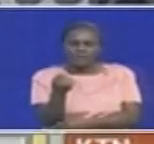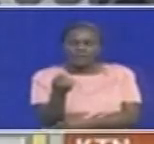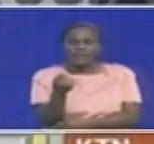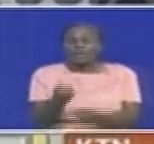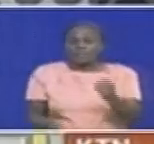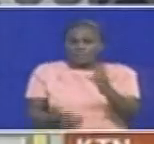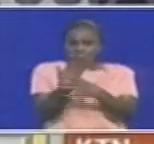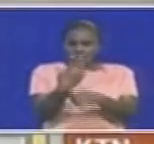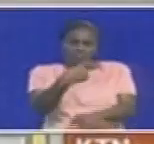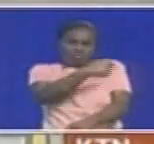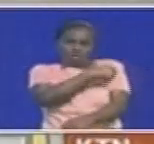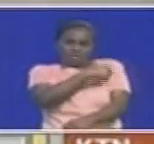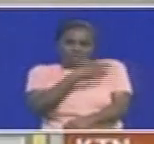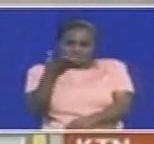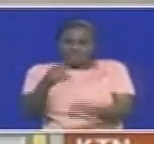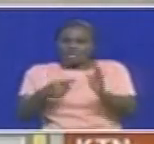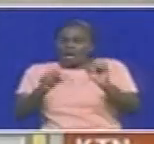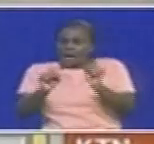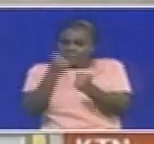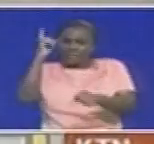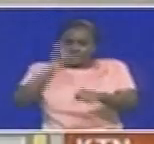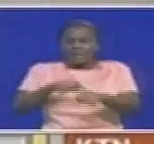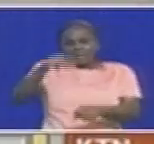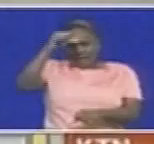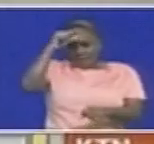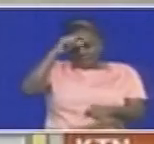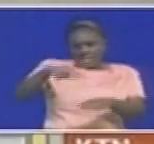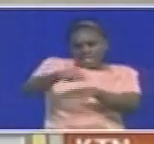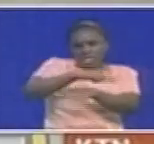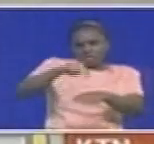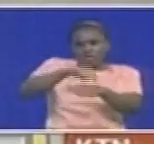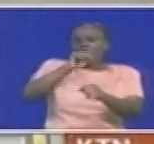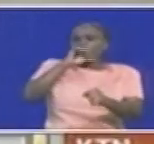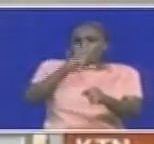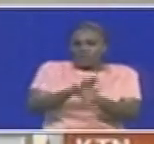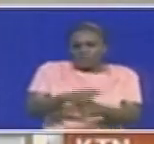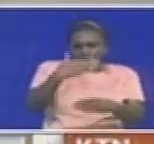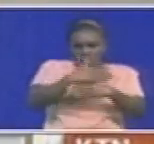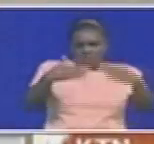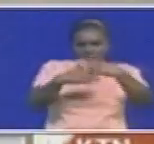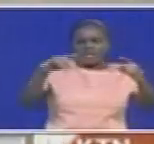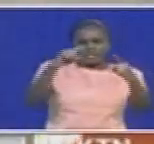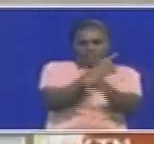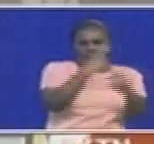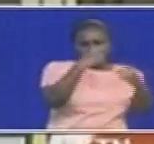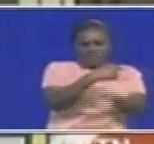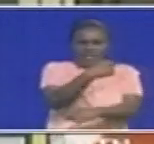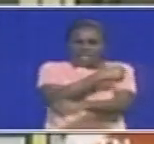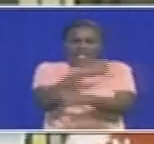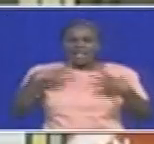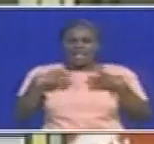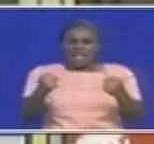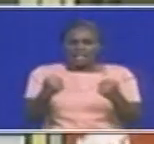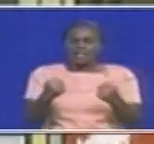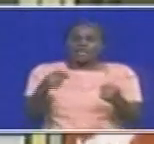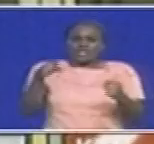Kuzinduliwa kwa hospitali hii kunajiri wakati ambapo serikali kuu imeahidi kujenga vituo vya afya katika kila kaunti ya humu nchini